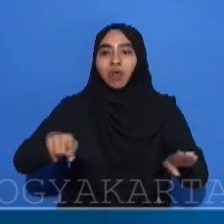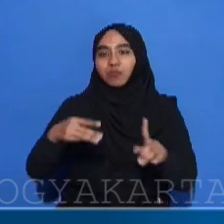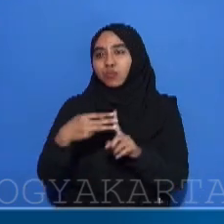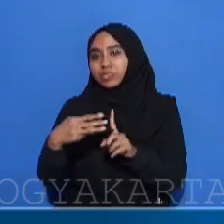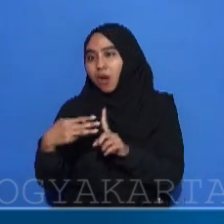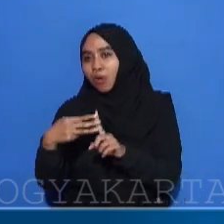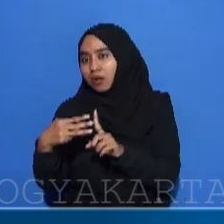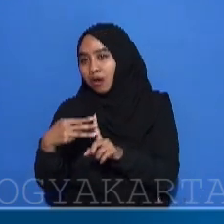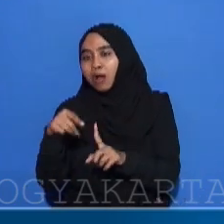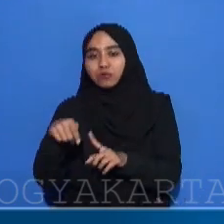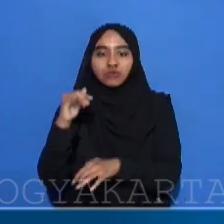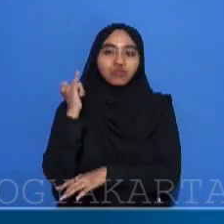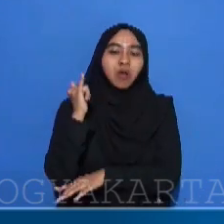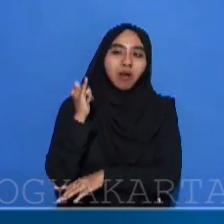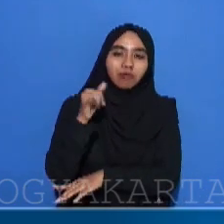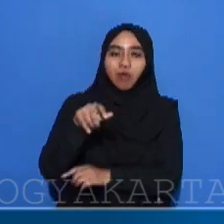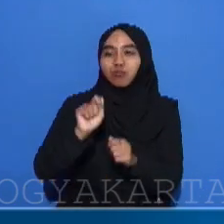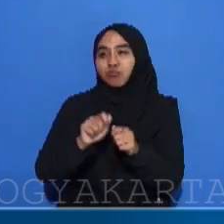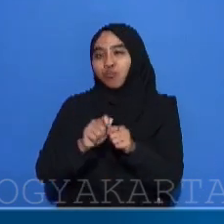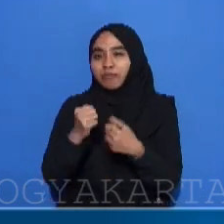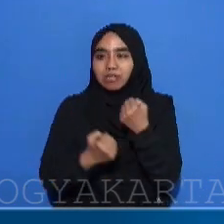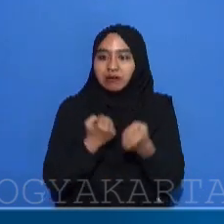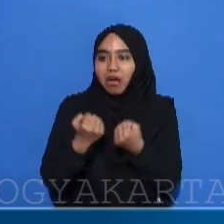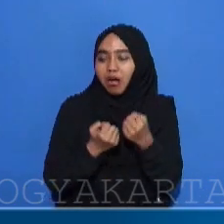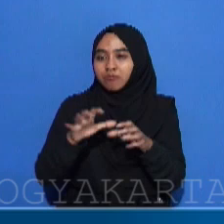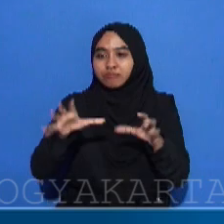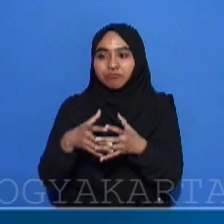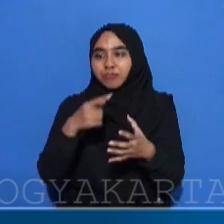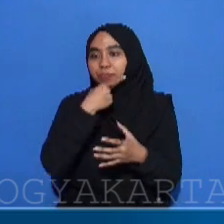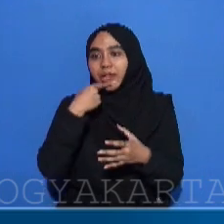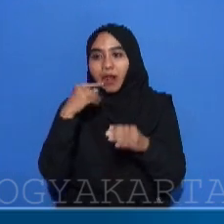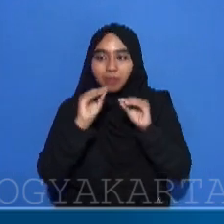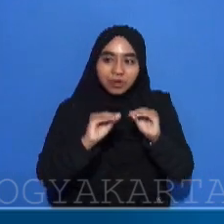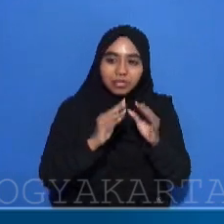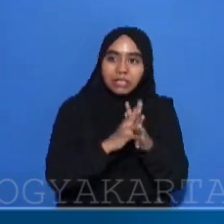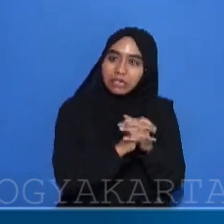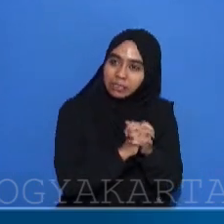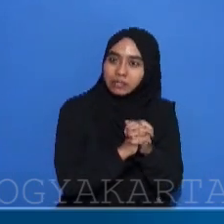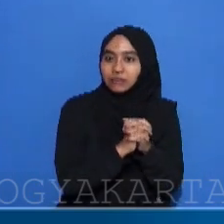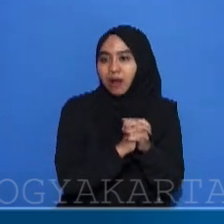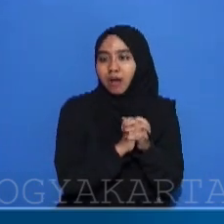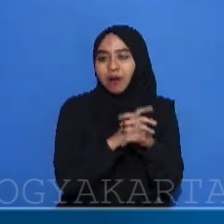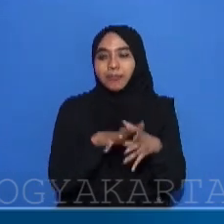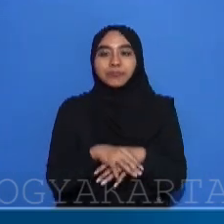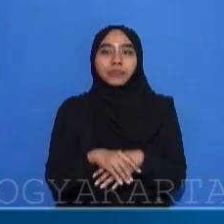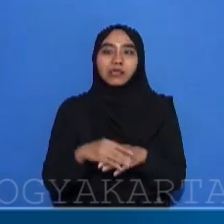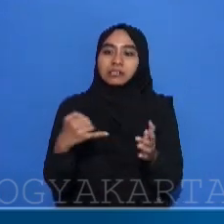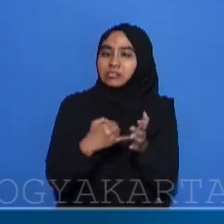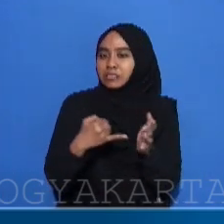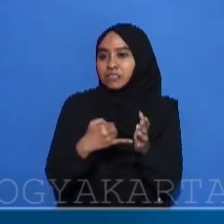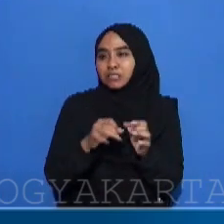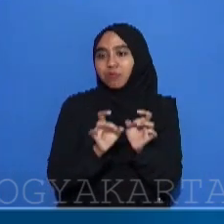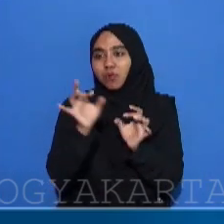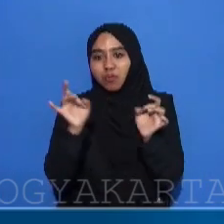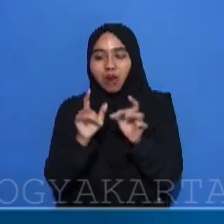Wacana Yogyakarta menggelar kegiatan yang dikemas dalam Pekan Pendidikan Kristen atau Pepenkris yang diisi dengan berbagai lomba